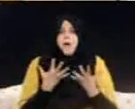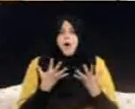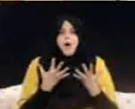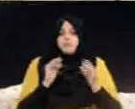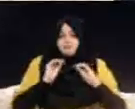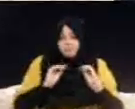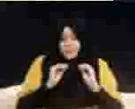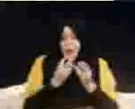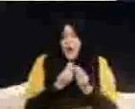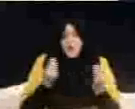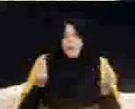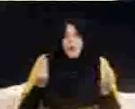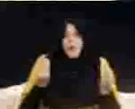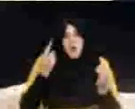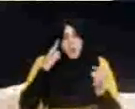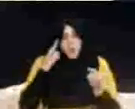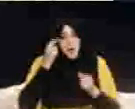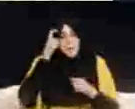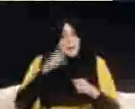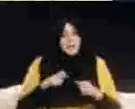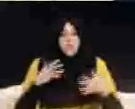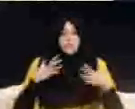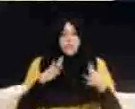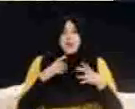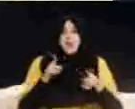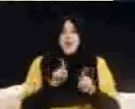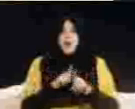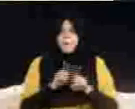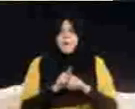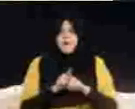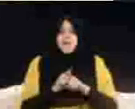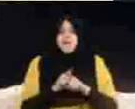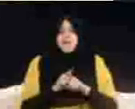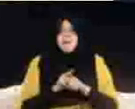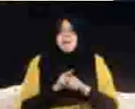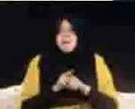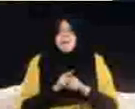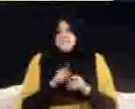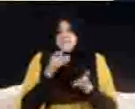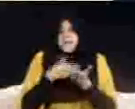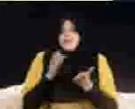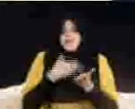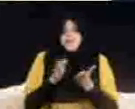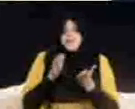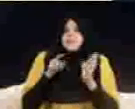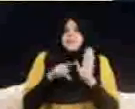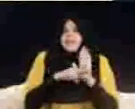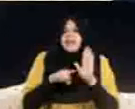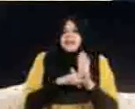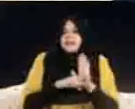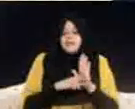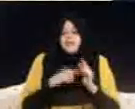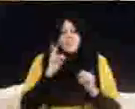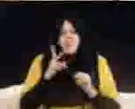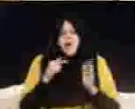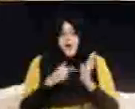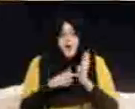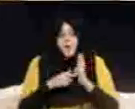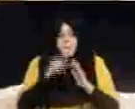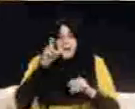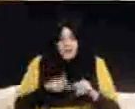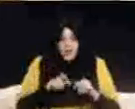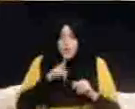نربي أبناءنا على تزكية نفوسهم؟ ما من شك أن التربية على تزكية النفس لها آثارها المستقبلية،